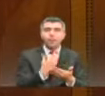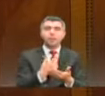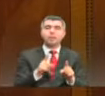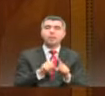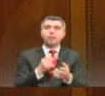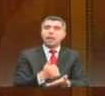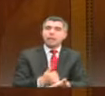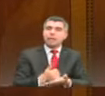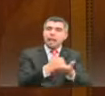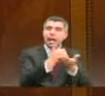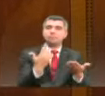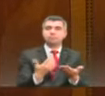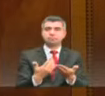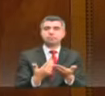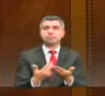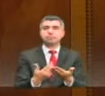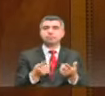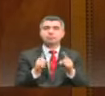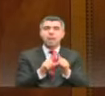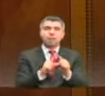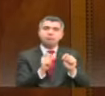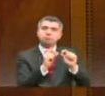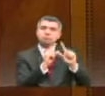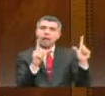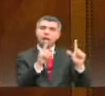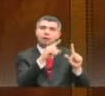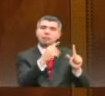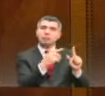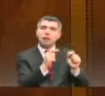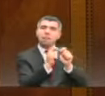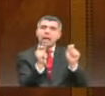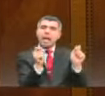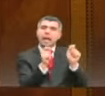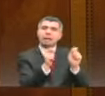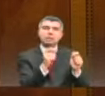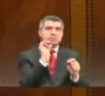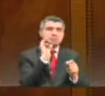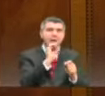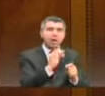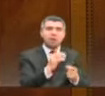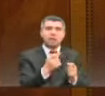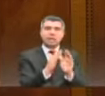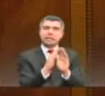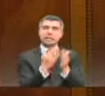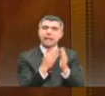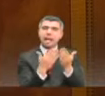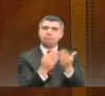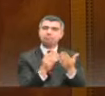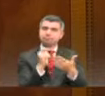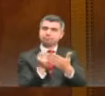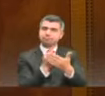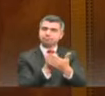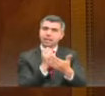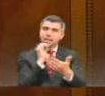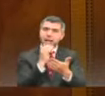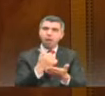الوطنية، وتشجيع الولوج للمتاحف الوطنية، دعم الإنتاجات الفكرية والأدبية والفنية